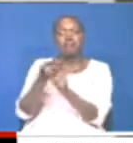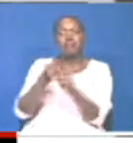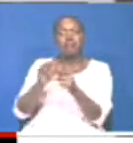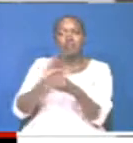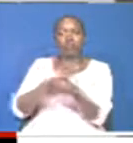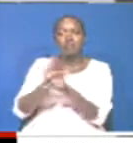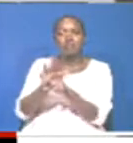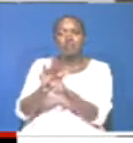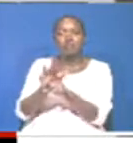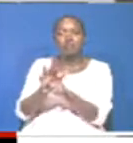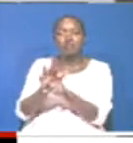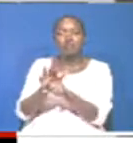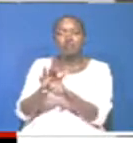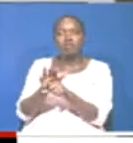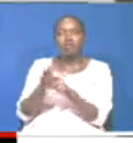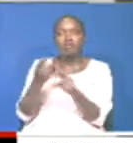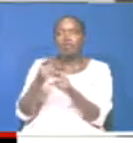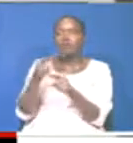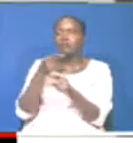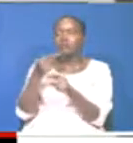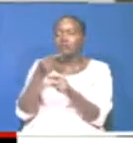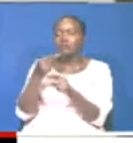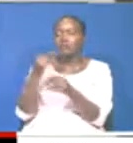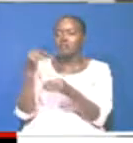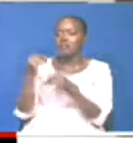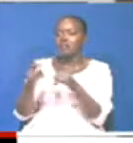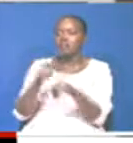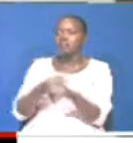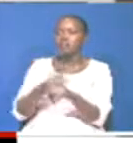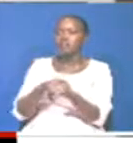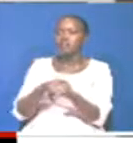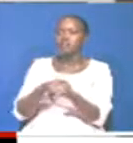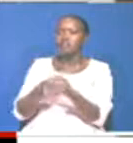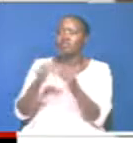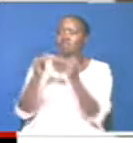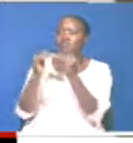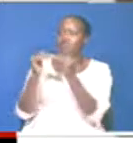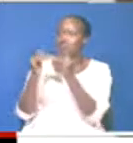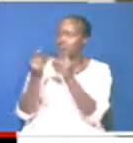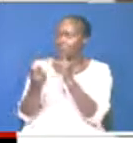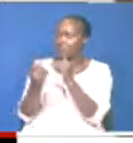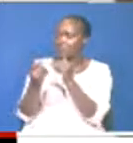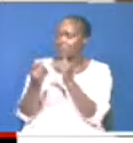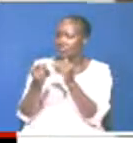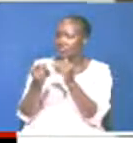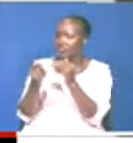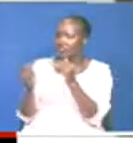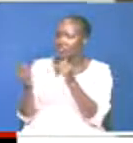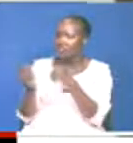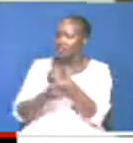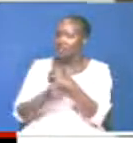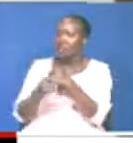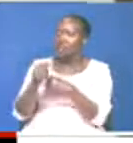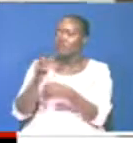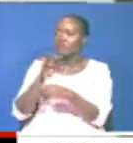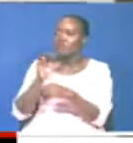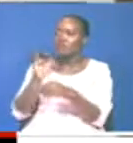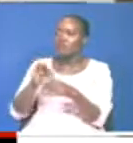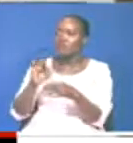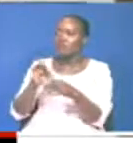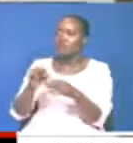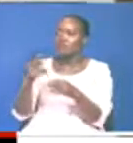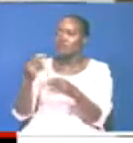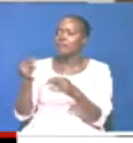COVID-19. Lakini akasema kwamba mara ya mwisho kwa viwango vya chini vya mishahara kuongezwa ilikuwa mwaka wa